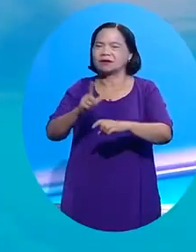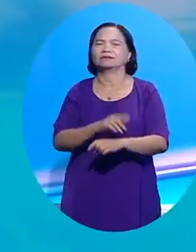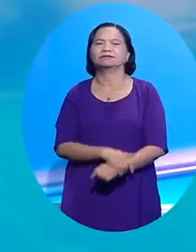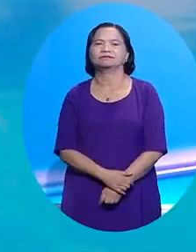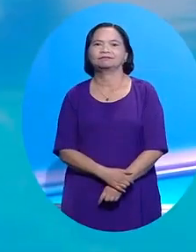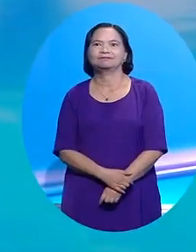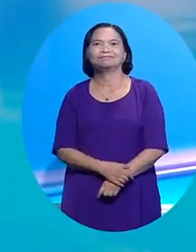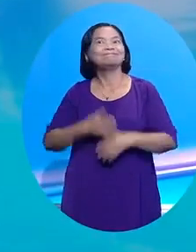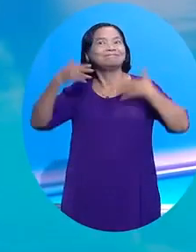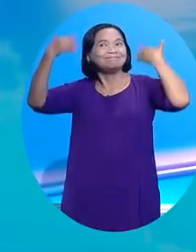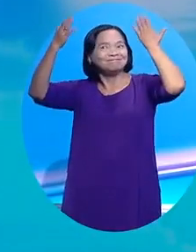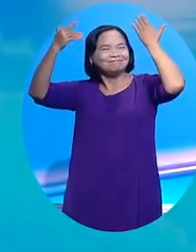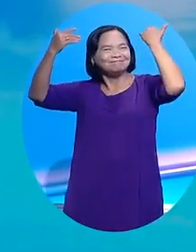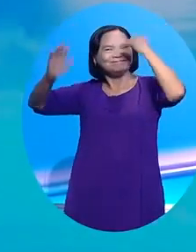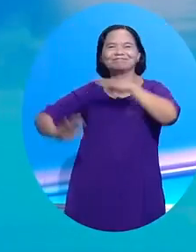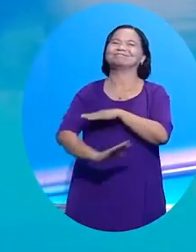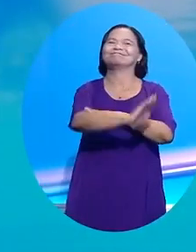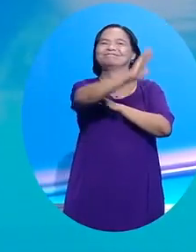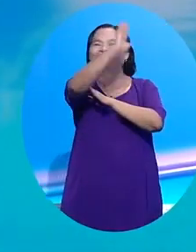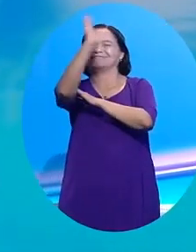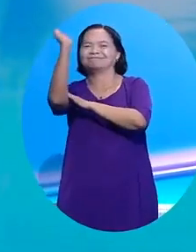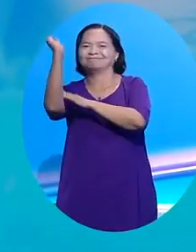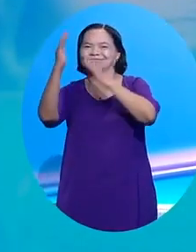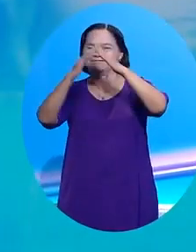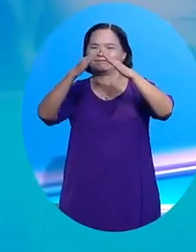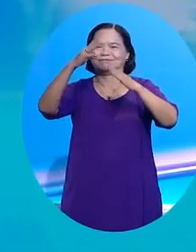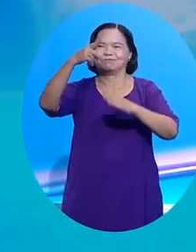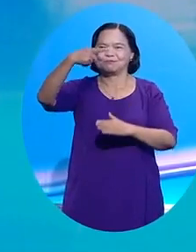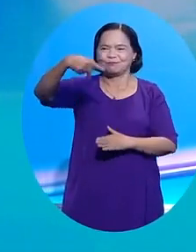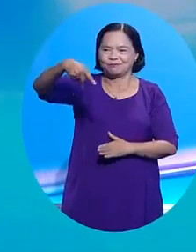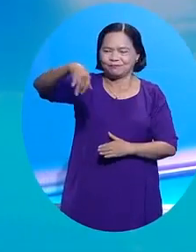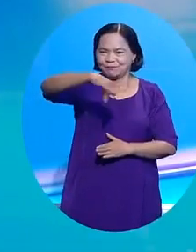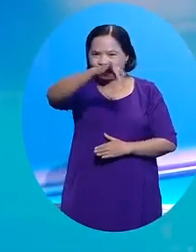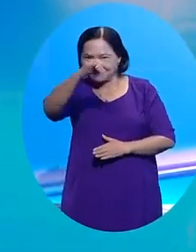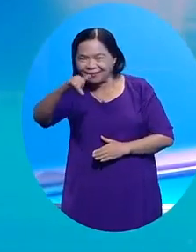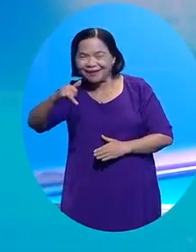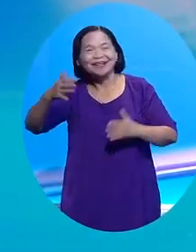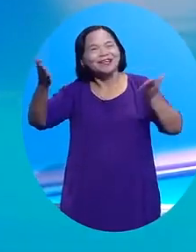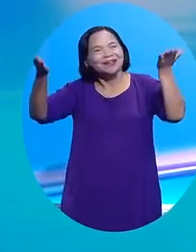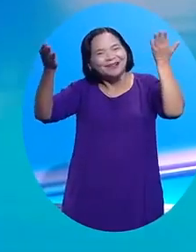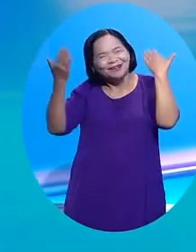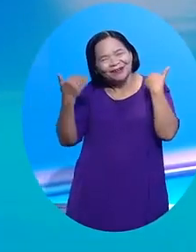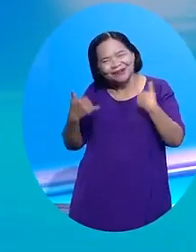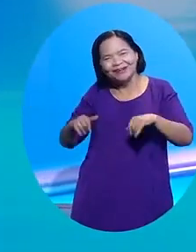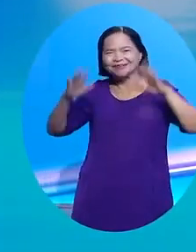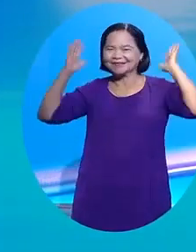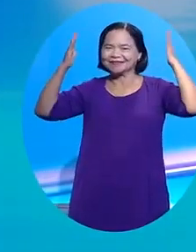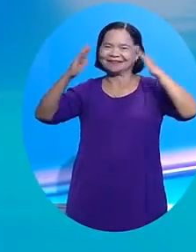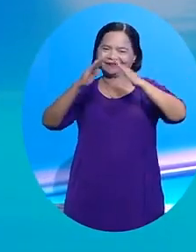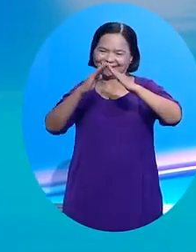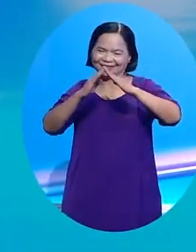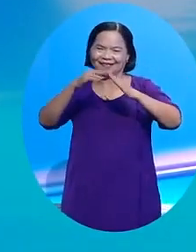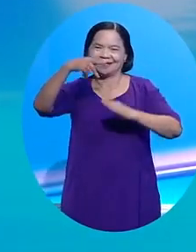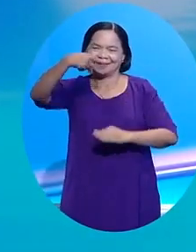Trước những tín hiệu khả quan cho sự phát triển hạ tầng của Phú Mỹ, thị trường bất động sản cuối năm đã đón nhiều tín hiệu khởi sắc khi dự án tổ hợp thương mại căn hộ Phú